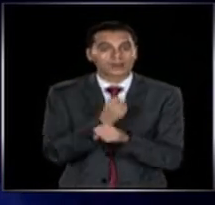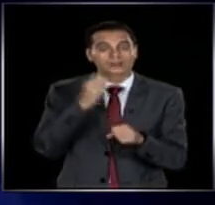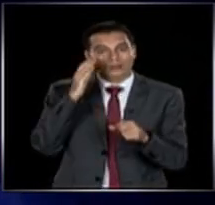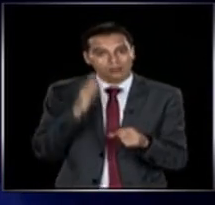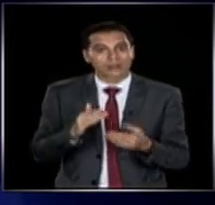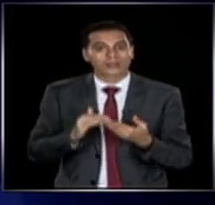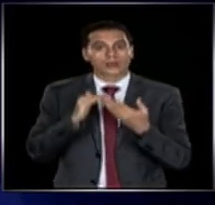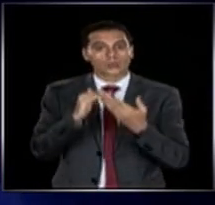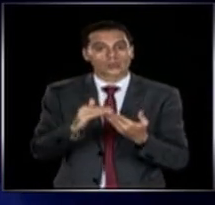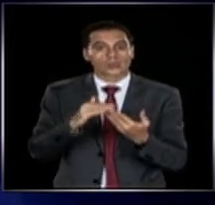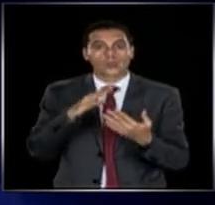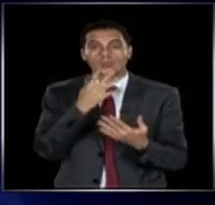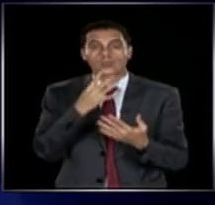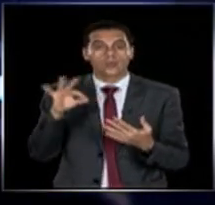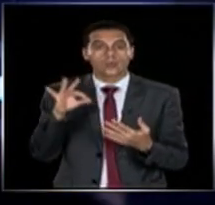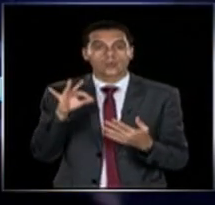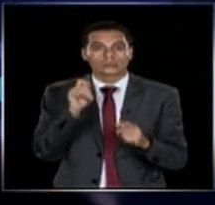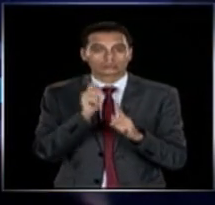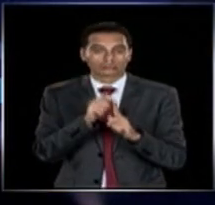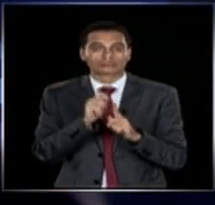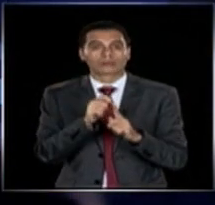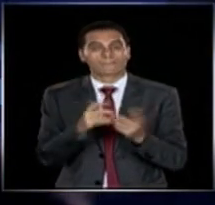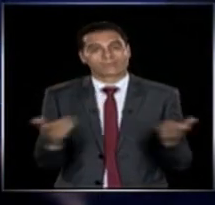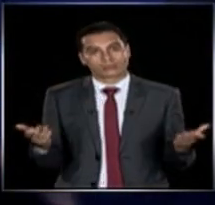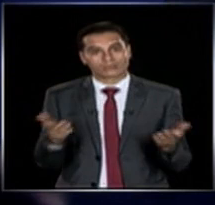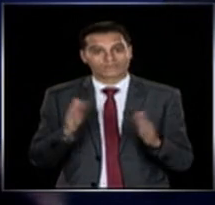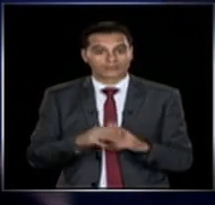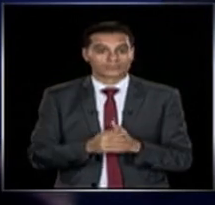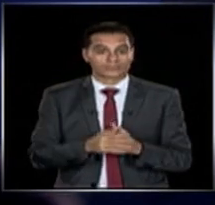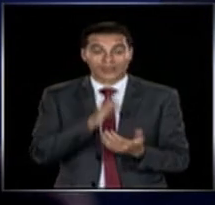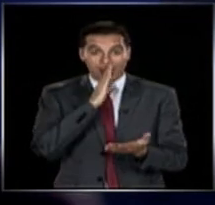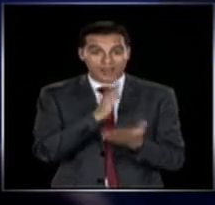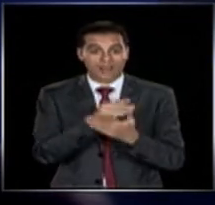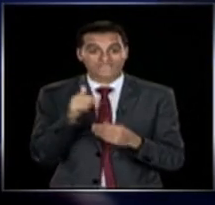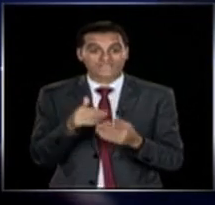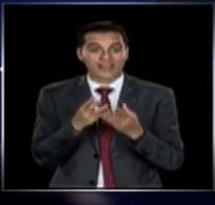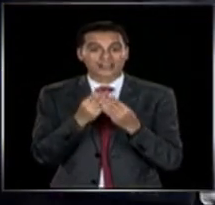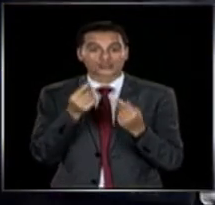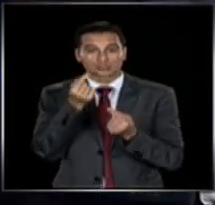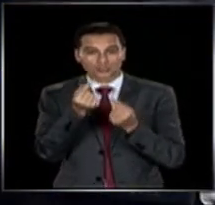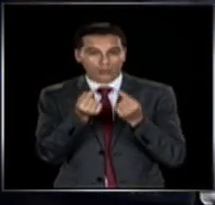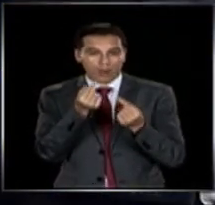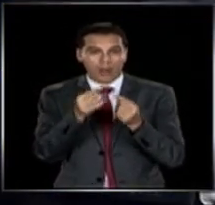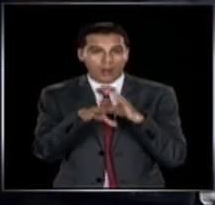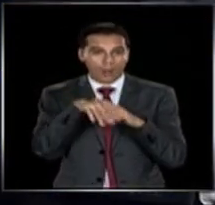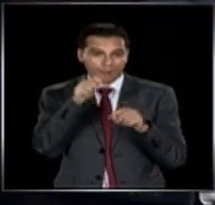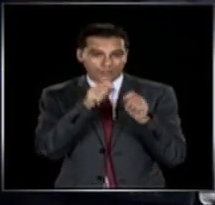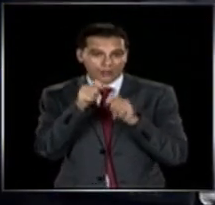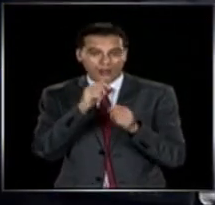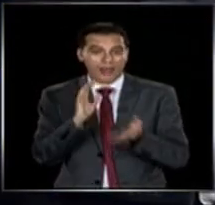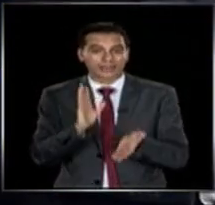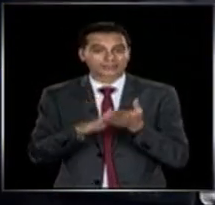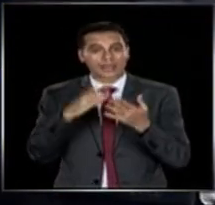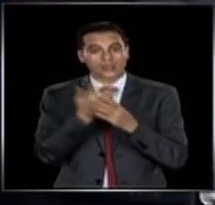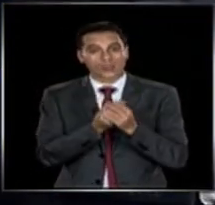احنا نمسك كل حاجة منها على حدة ونشتغل عليها. بصراحة في حاجات صغيرة جدا لو اتعملت هتساعد